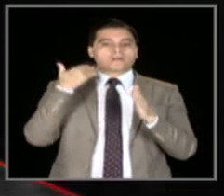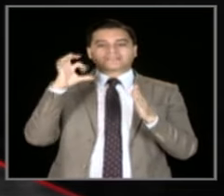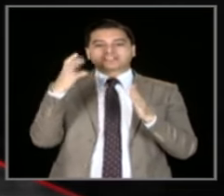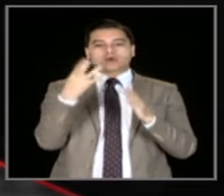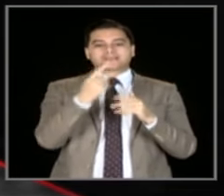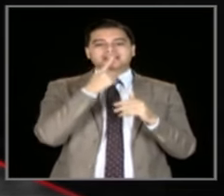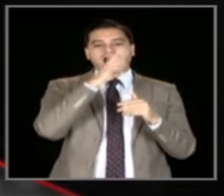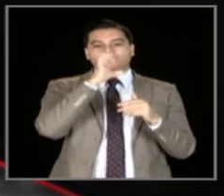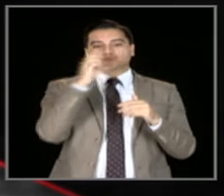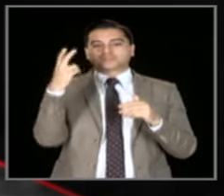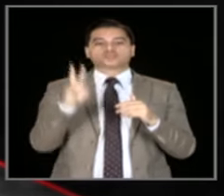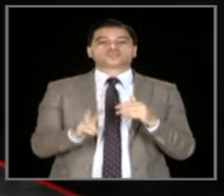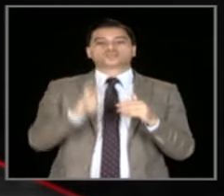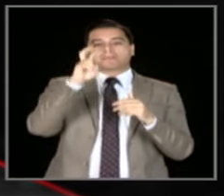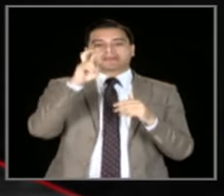رقم 49 لعام